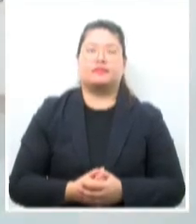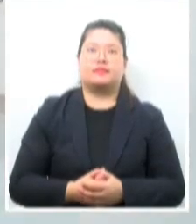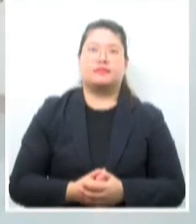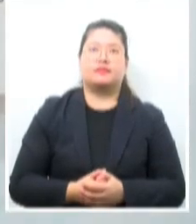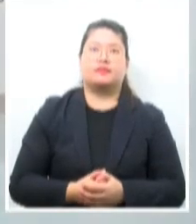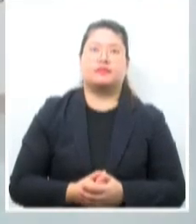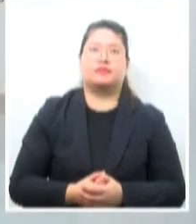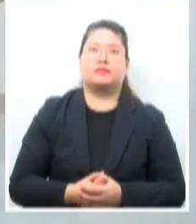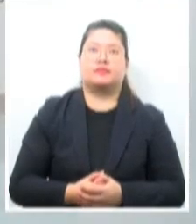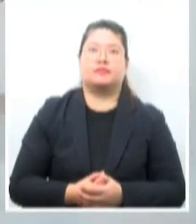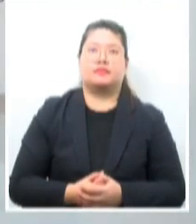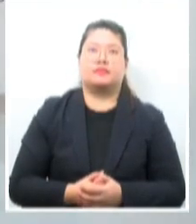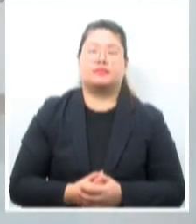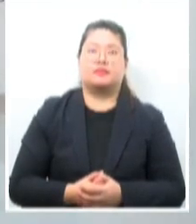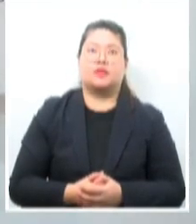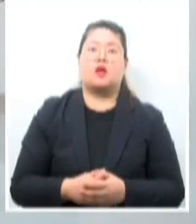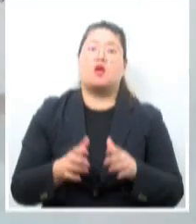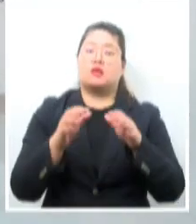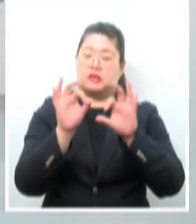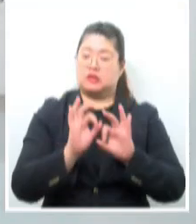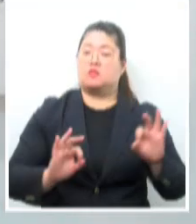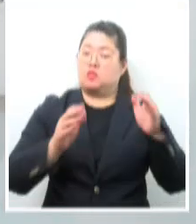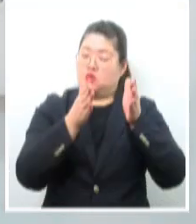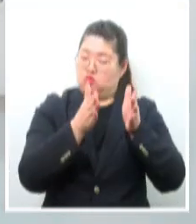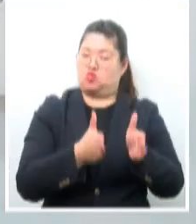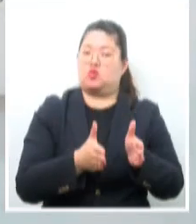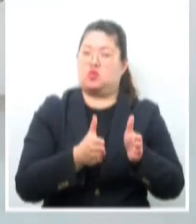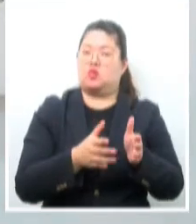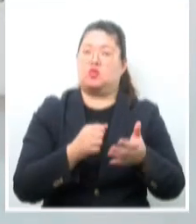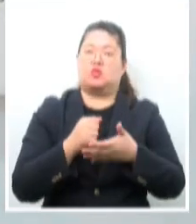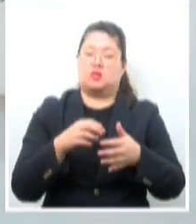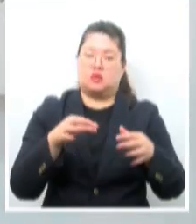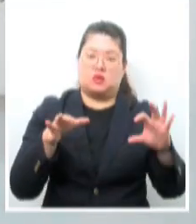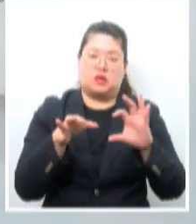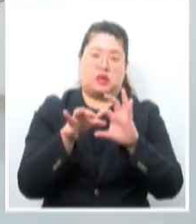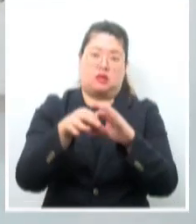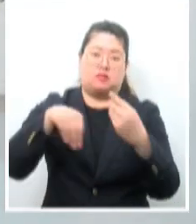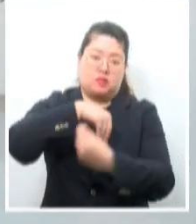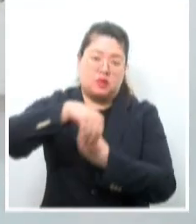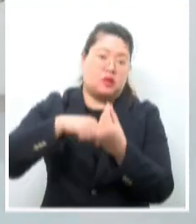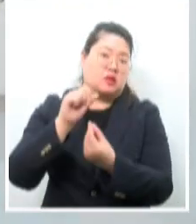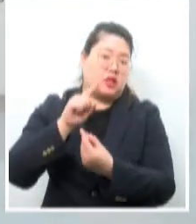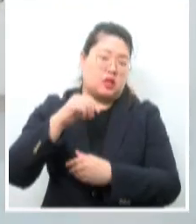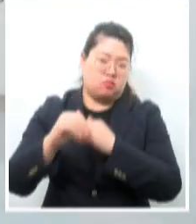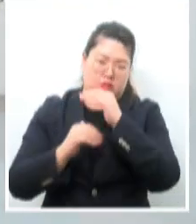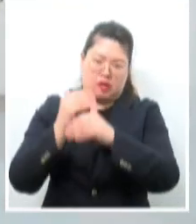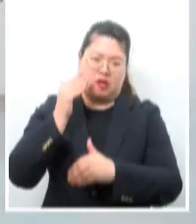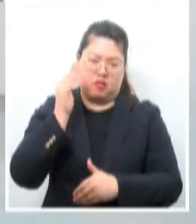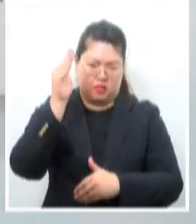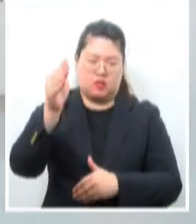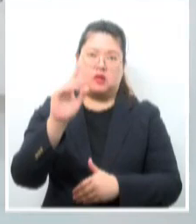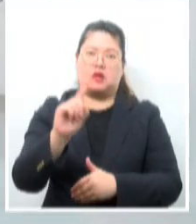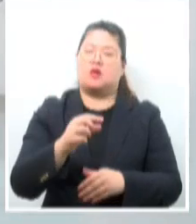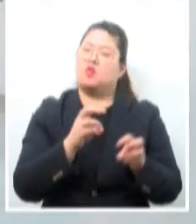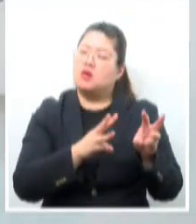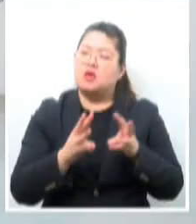ปฏิเสธไม่ได้นะคะว่าคนเป็นปัจจัยสำคัญต่อการเติบโตทางเศรษฐกิจอย่างยั่งยืนแต่เรื่องที่ท้าทายก็คือทำอย่